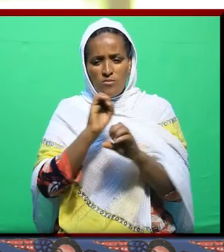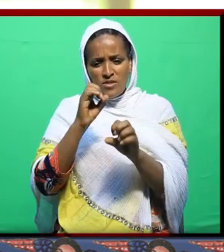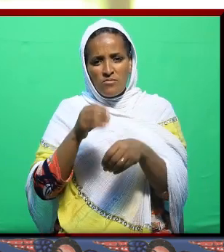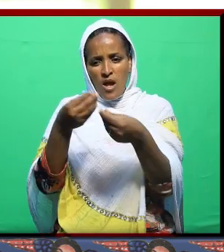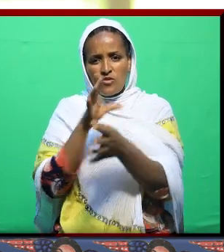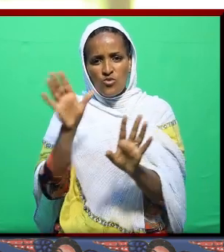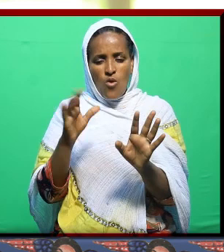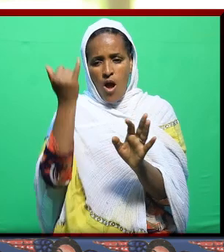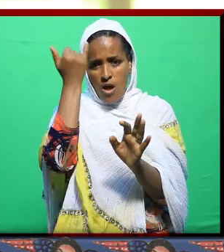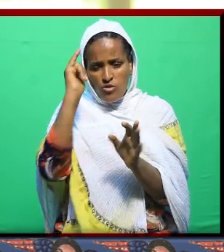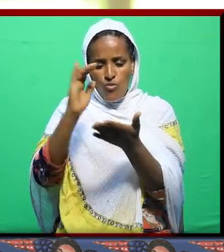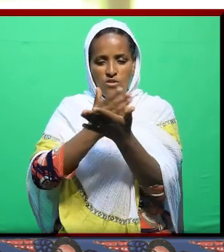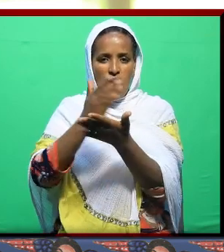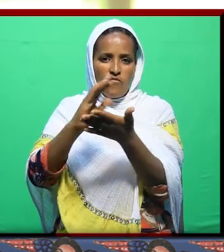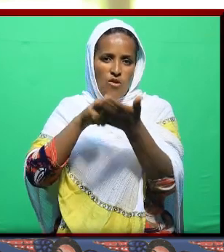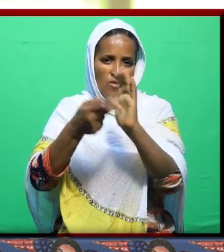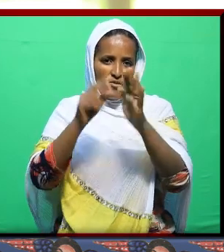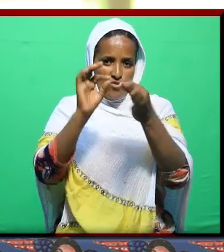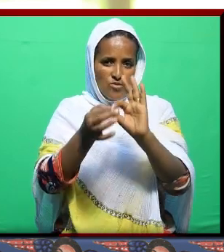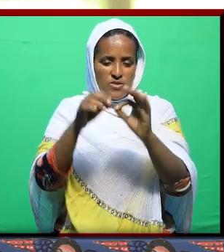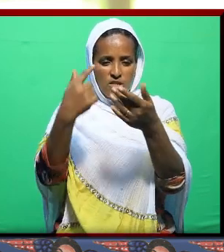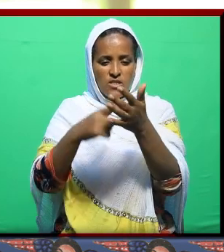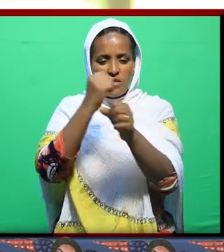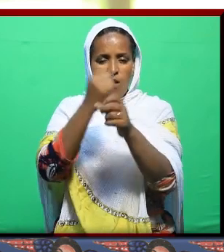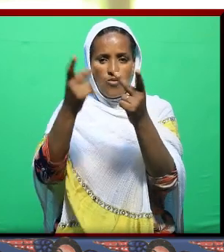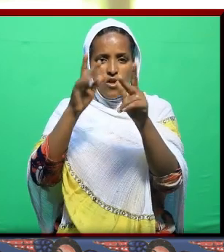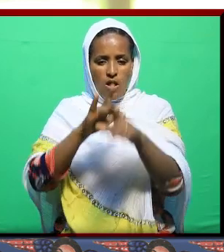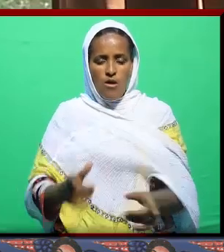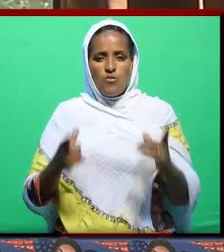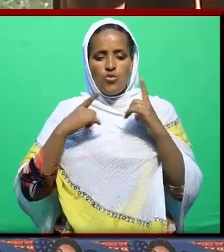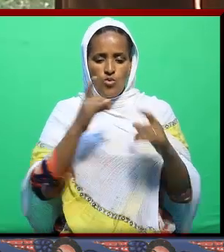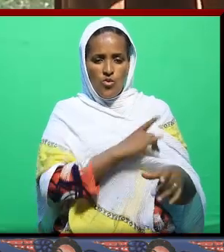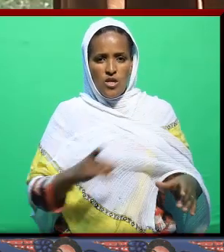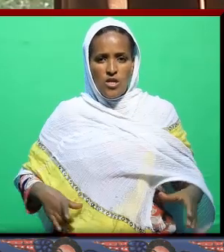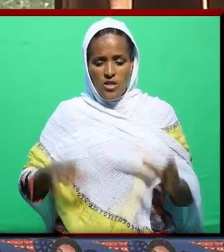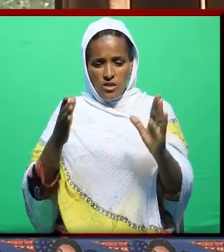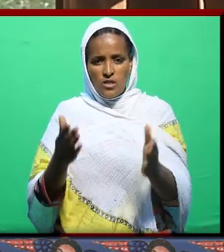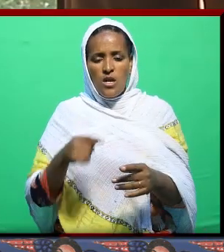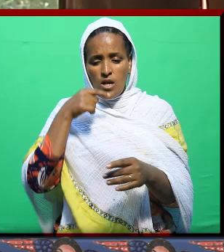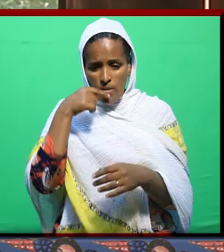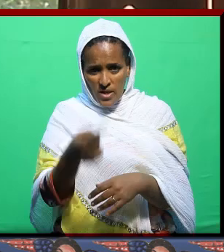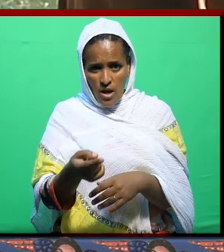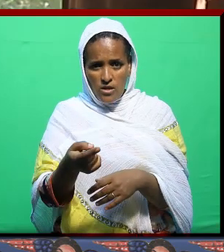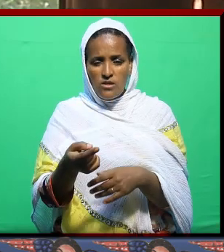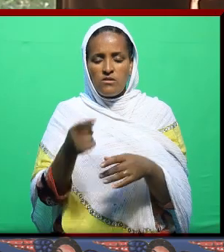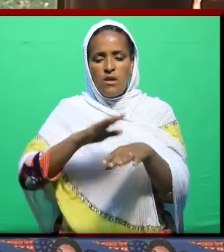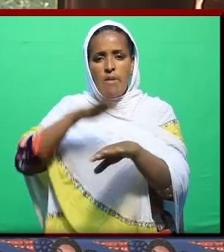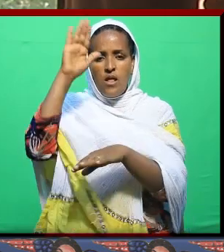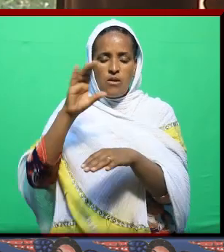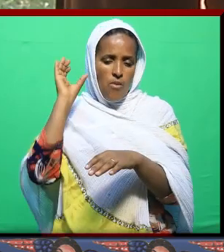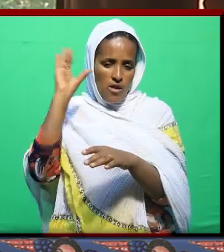ምንም ባናደርግለት ቢያንስ ሀሳቡን ተካፍለነዋል ማለት ነው። እና በስራ ቦታ ላይ የሚኖሩ ክርስቲያኖች ብዙውን ጊዜ ከመናገር ይልቅ ማድመጥም